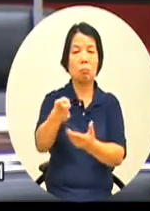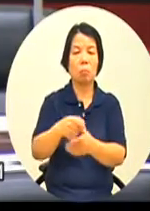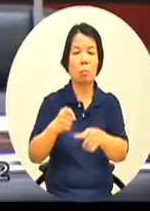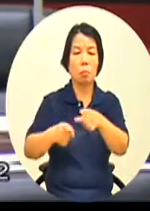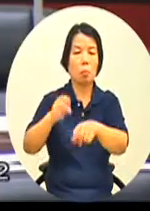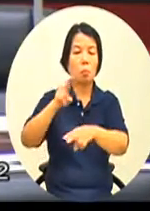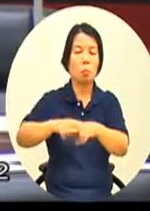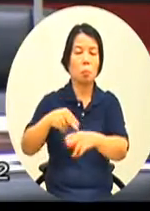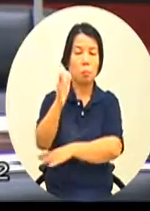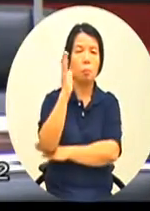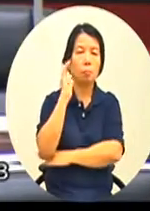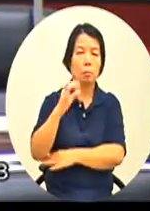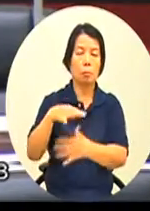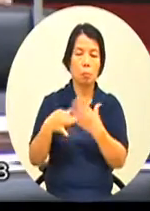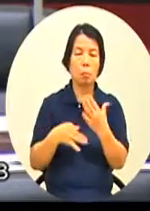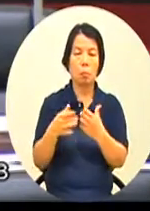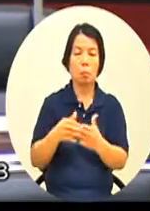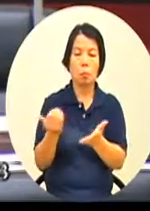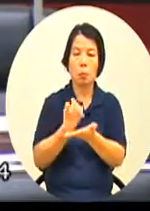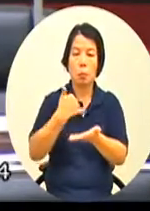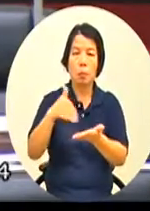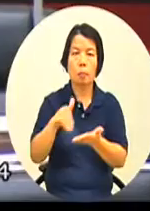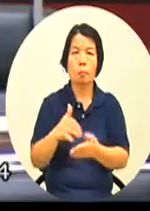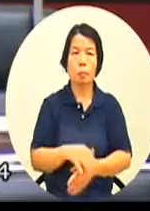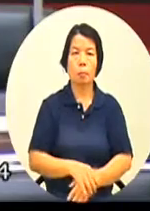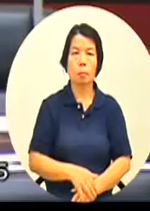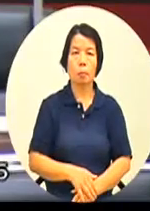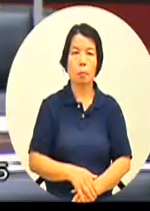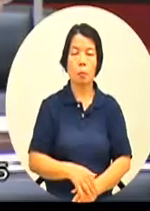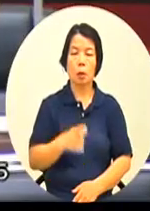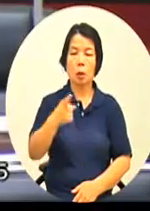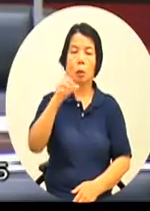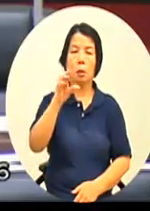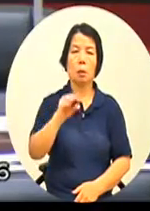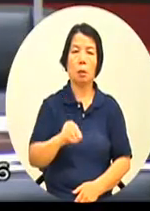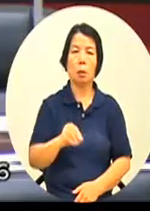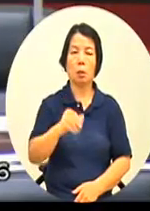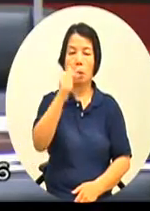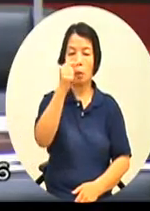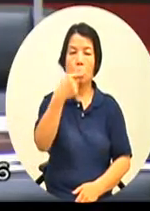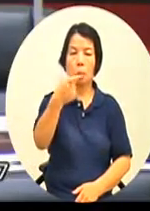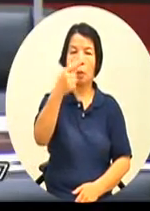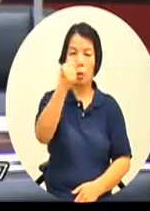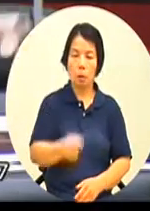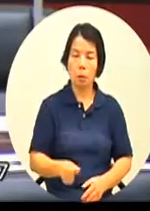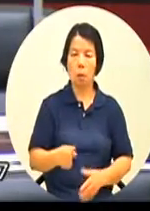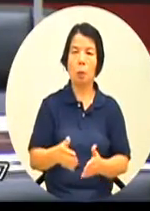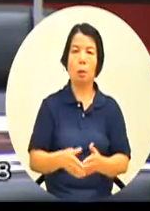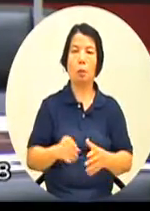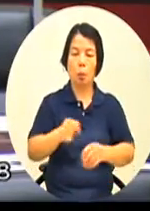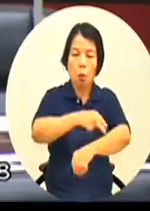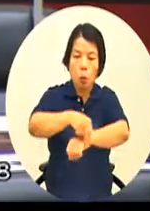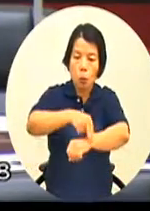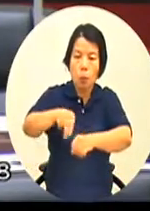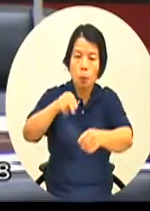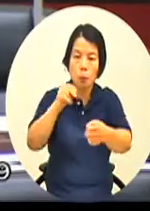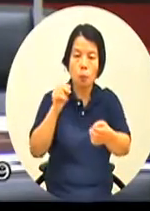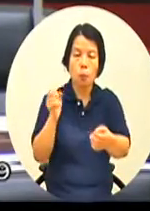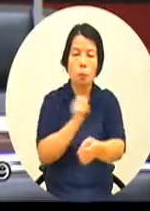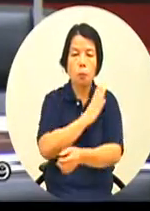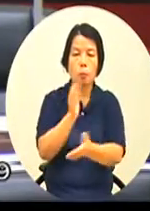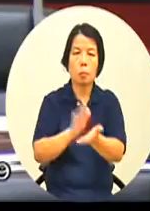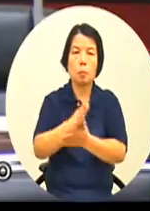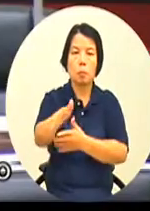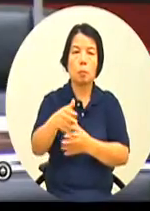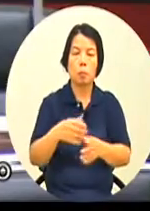这个是参与预算，预算有一亿在里面，这一亿不是拿来给我用的，是规划完以后实施